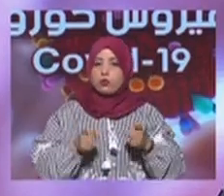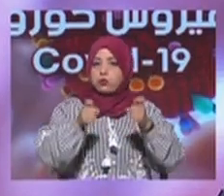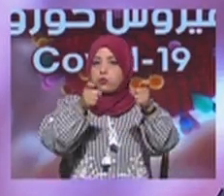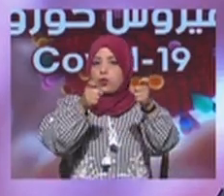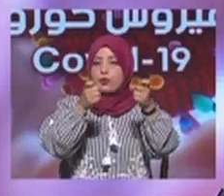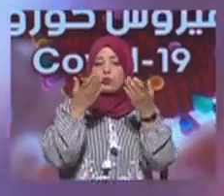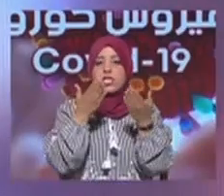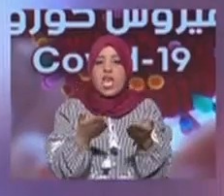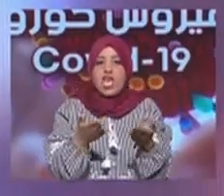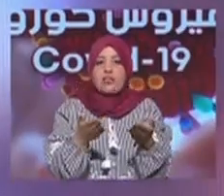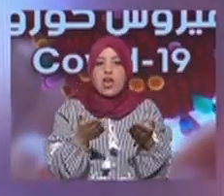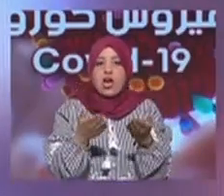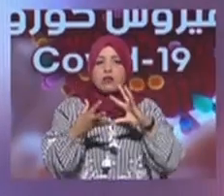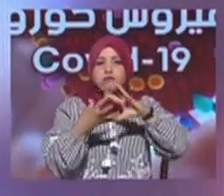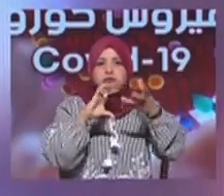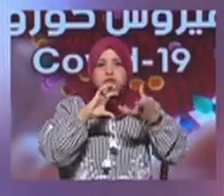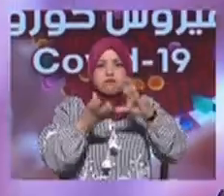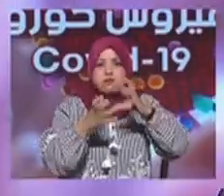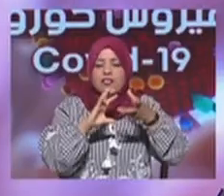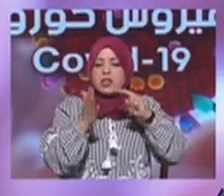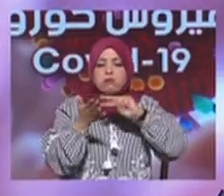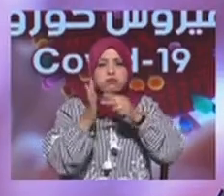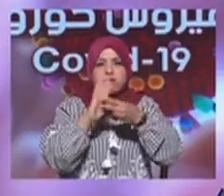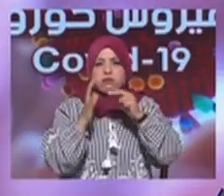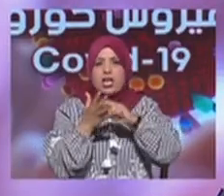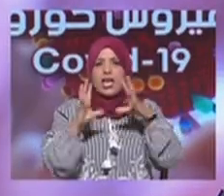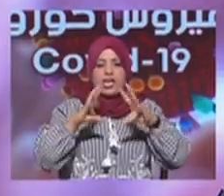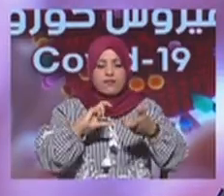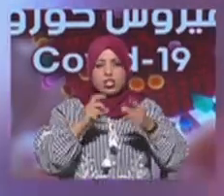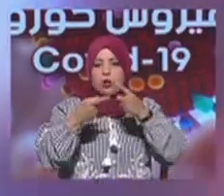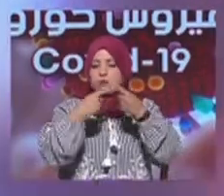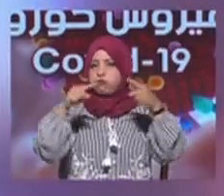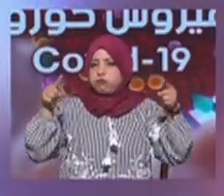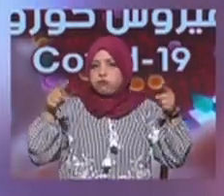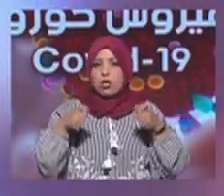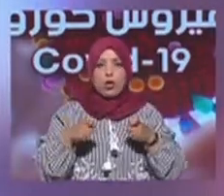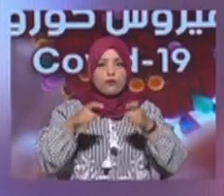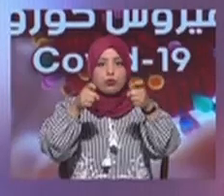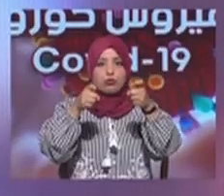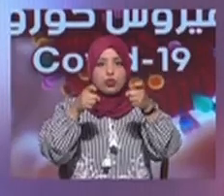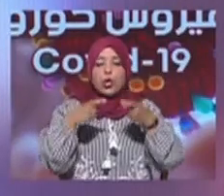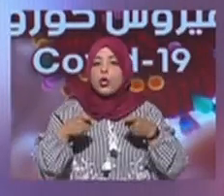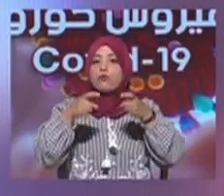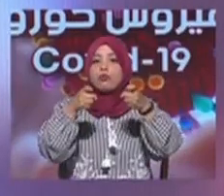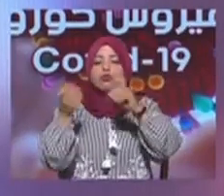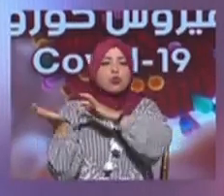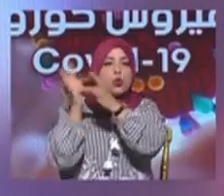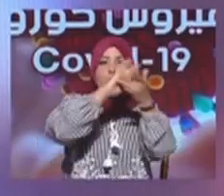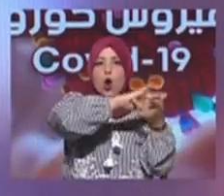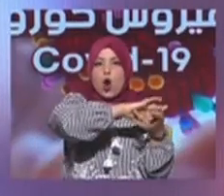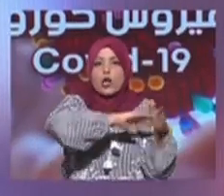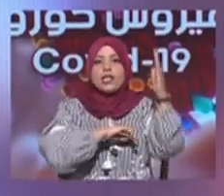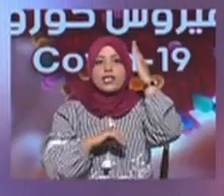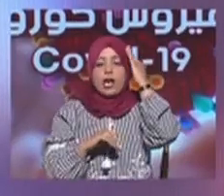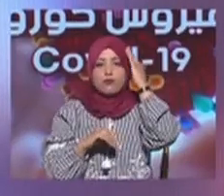وربما تركيبته حتى نفهمها تركيبته العلميه مع سيادتك؟ تو الناس الكل يعرفوه كيما ترى التصويره وراك، دونك